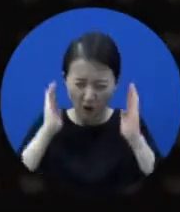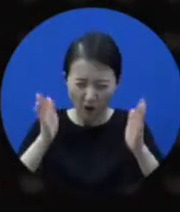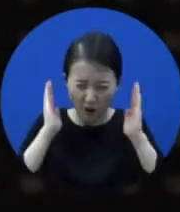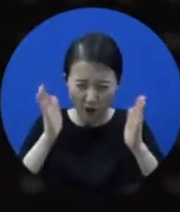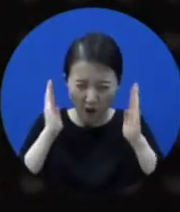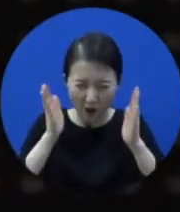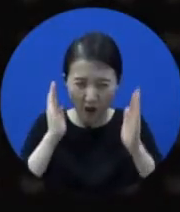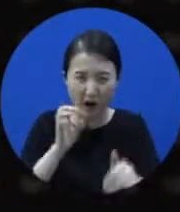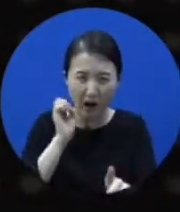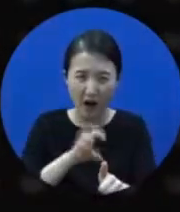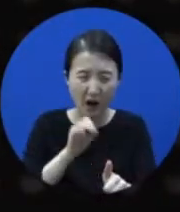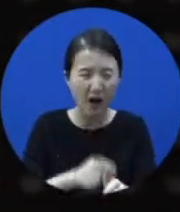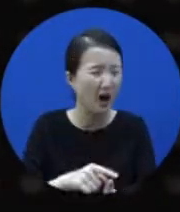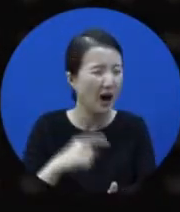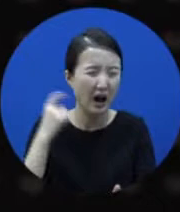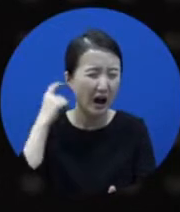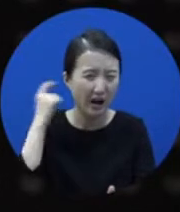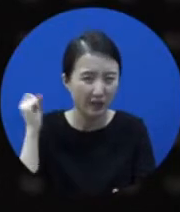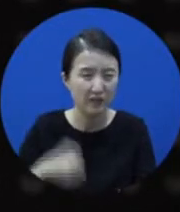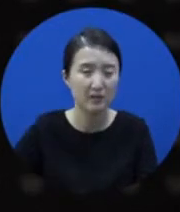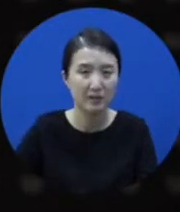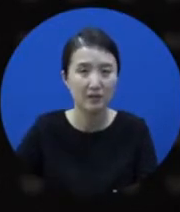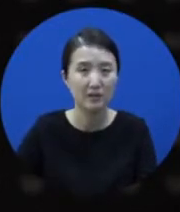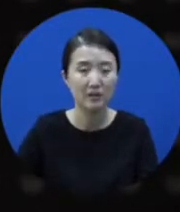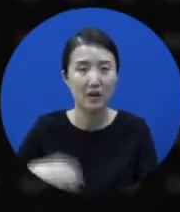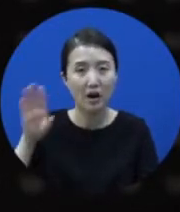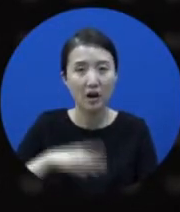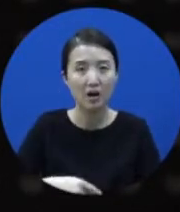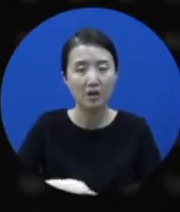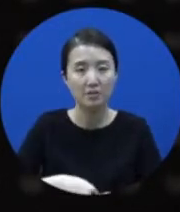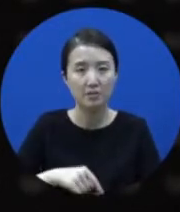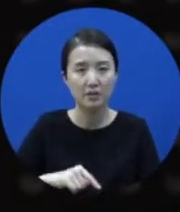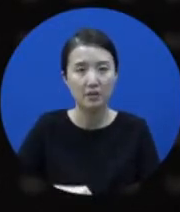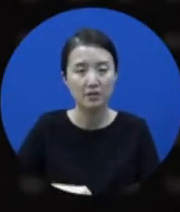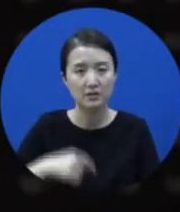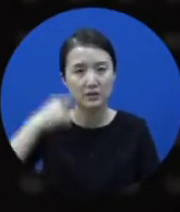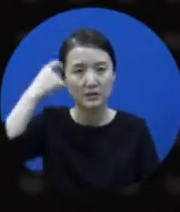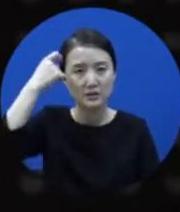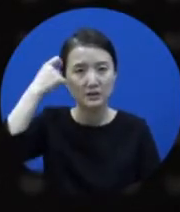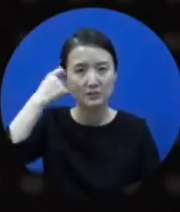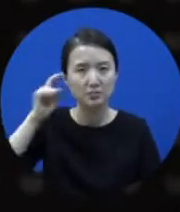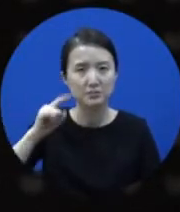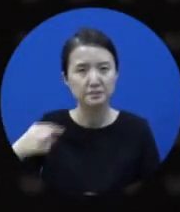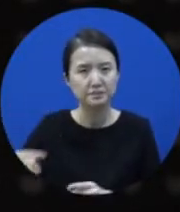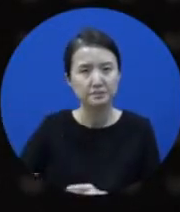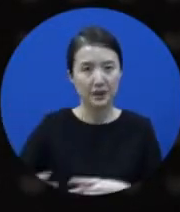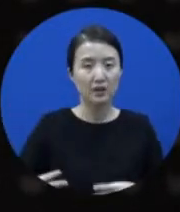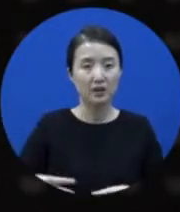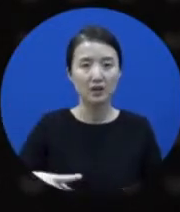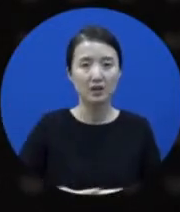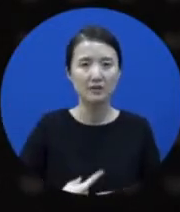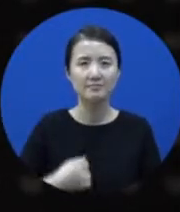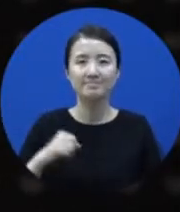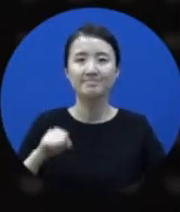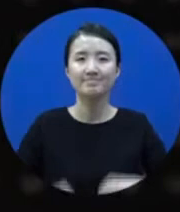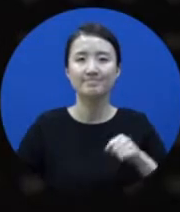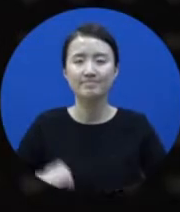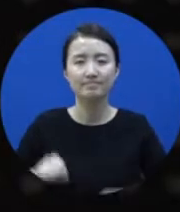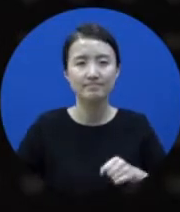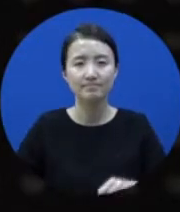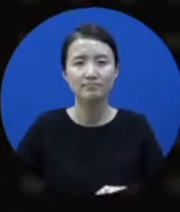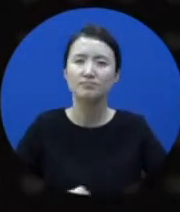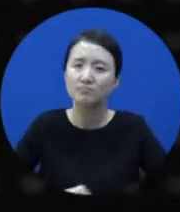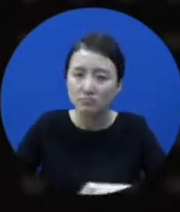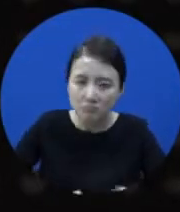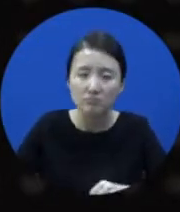만약에 얘가 여자친구를 사귀었는데 여자친구한테 좀 내가 성적으로 좀 승부를 보이고 싶어. 좀 잘 보이고 싶어.